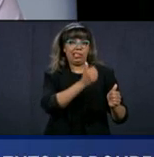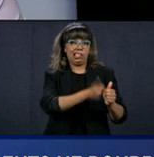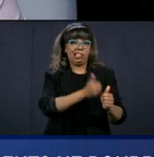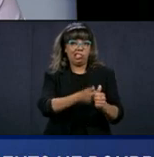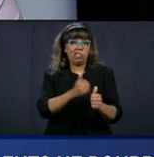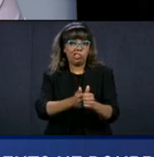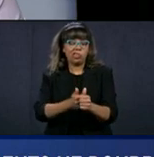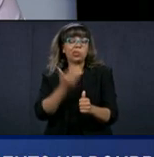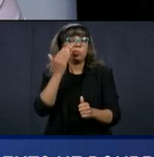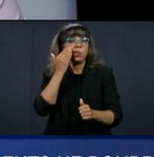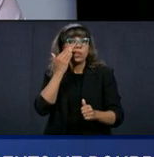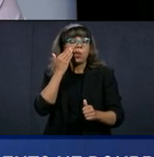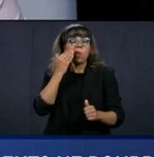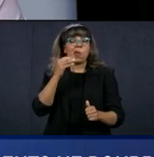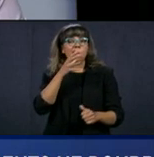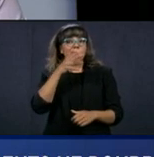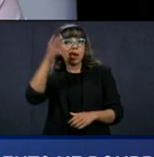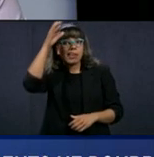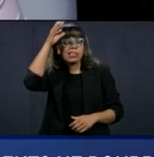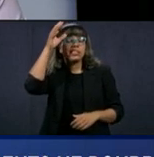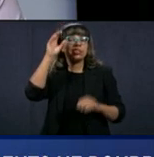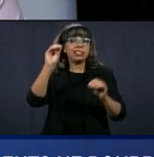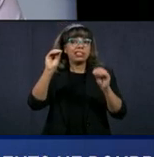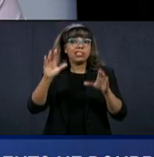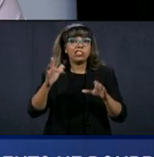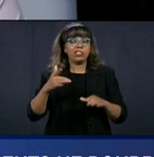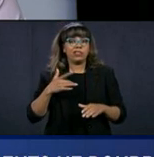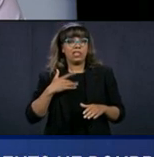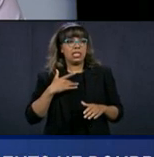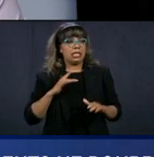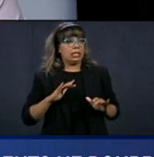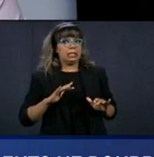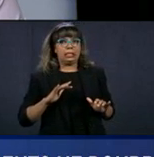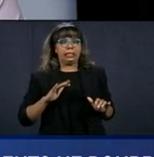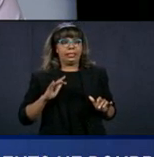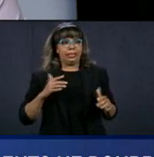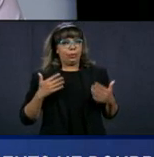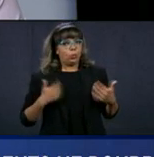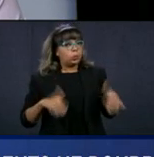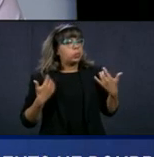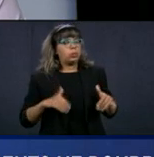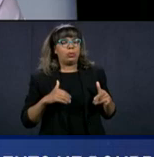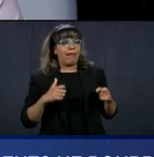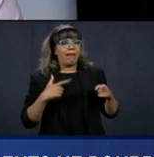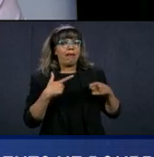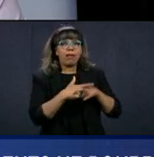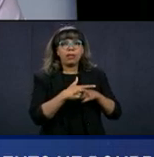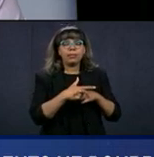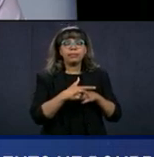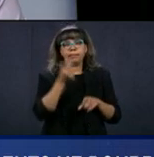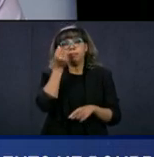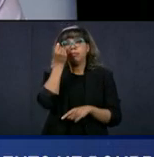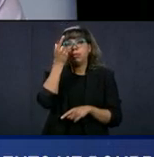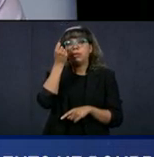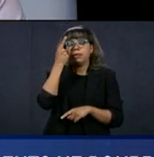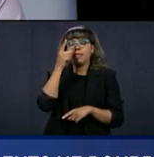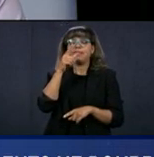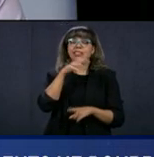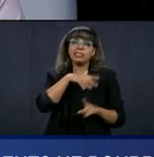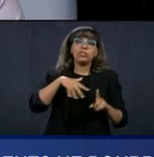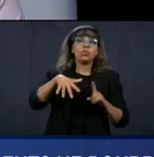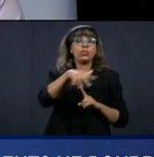situation complexe pour les parents, les éducateurs, pour les enseignants, mais nous faisons face à une